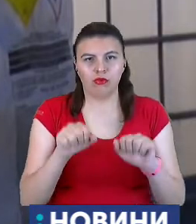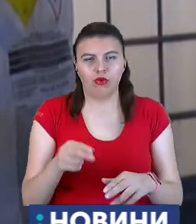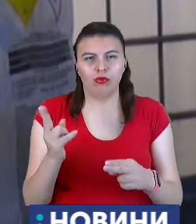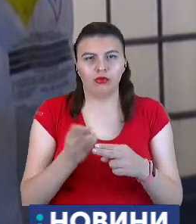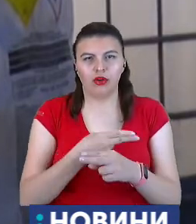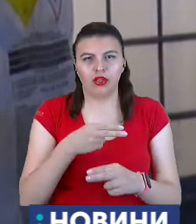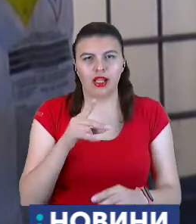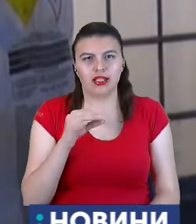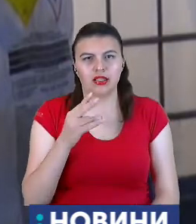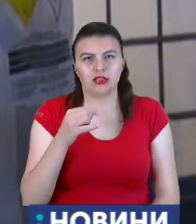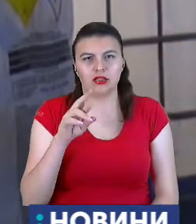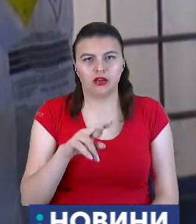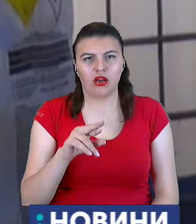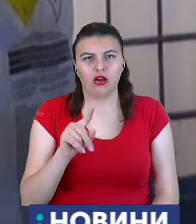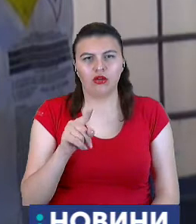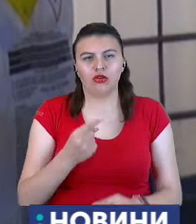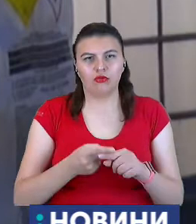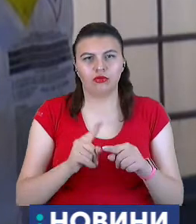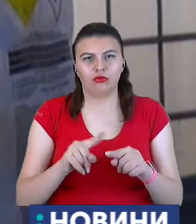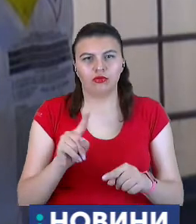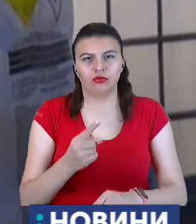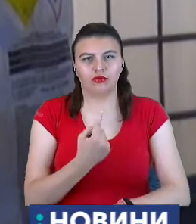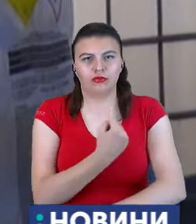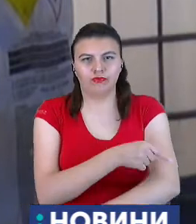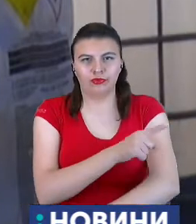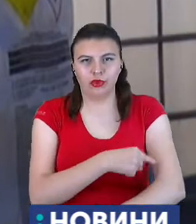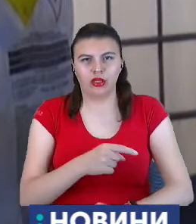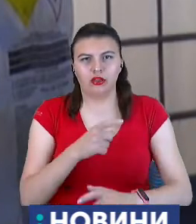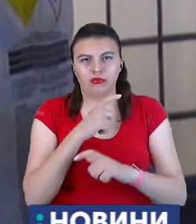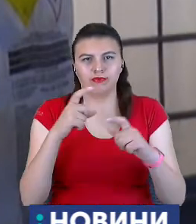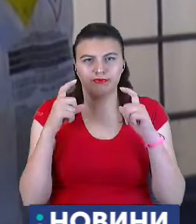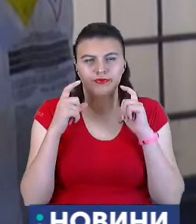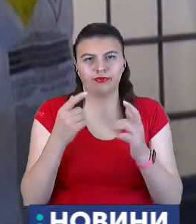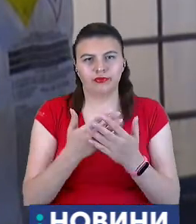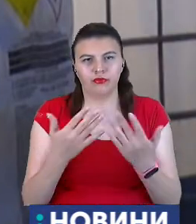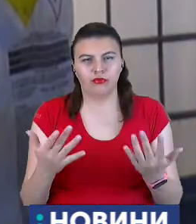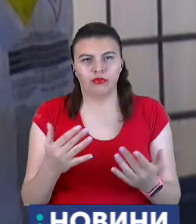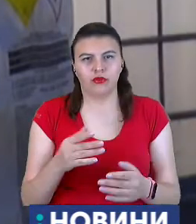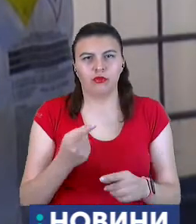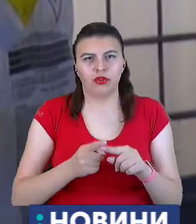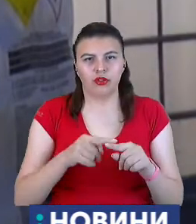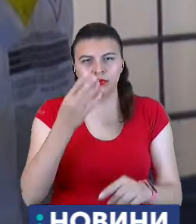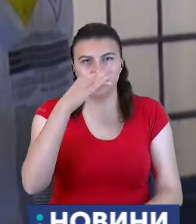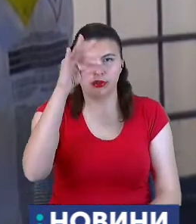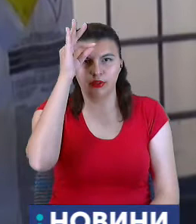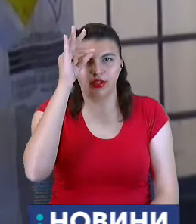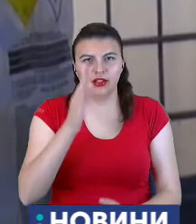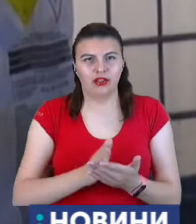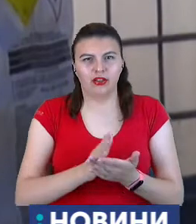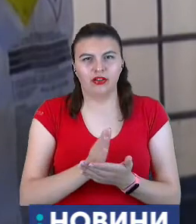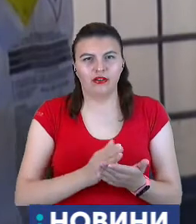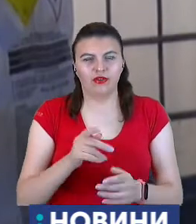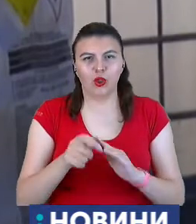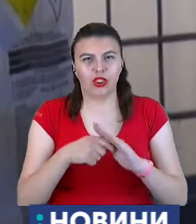у тому числі з медзакладів, де лікують хворих на коронавірус. Про це повідомила речниця Служби безпеки України в Донецькій